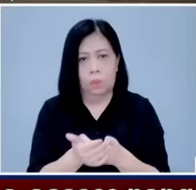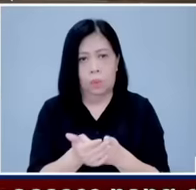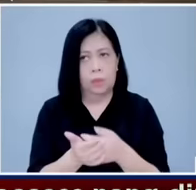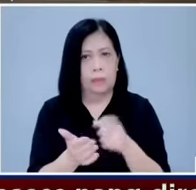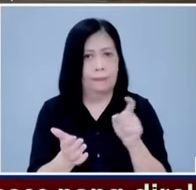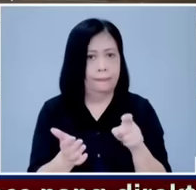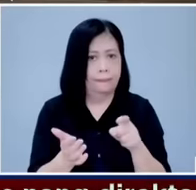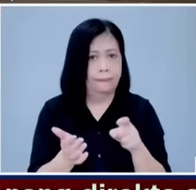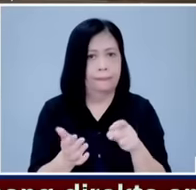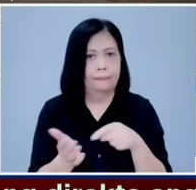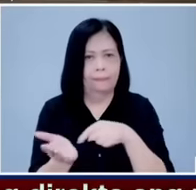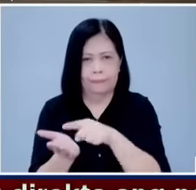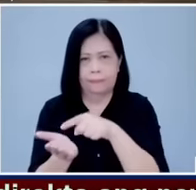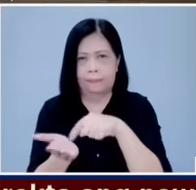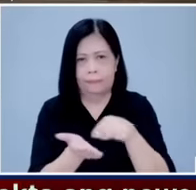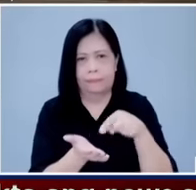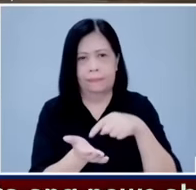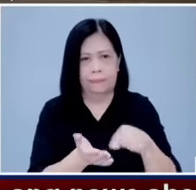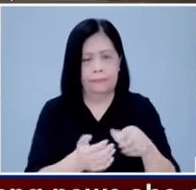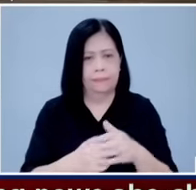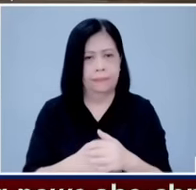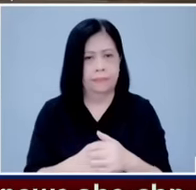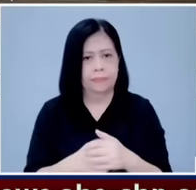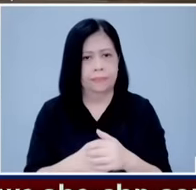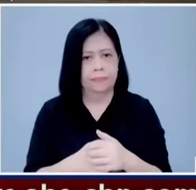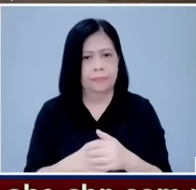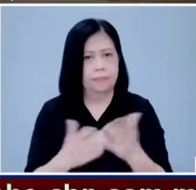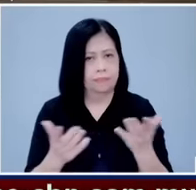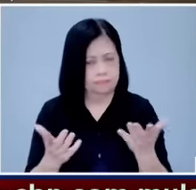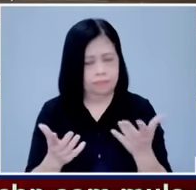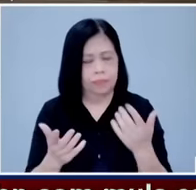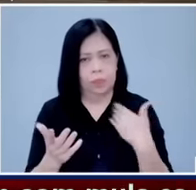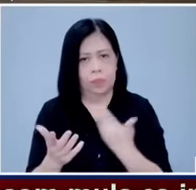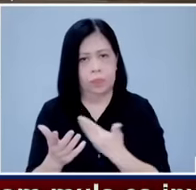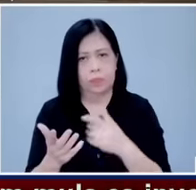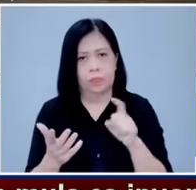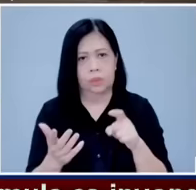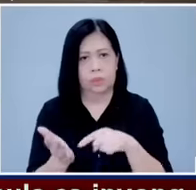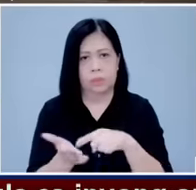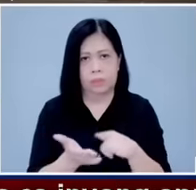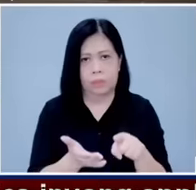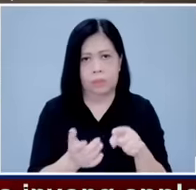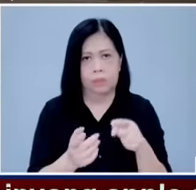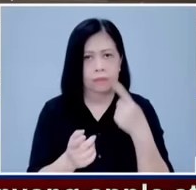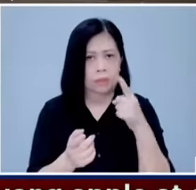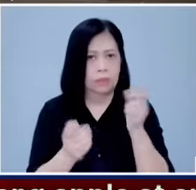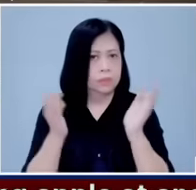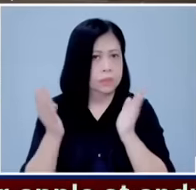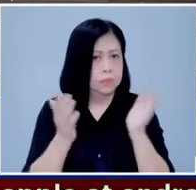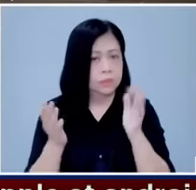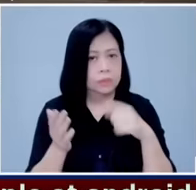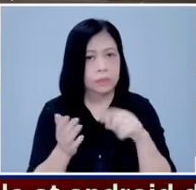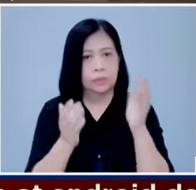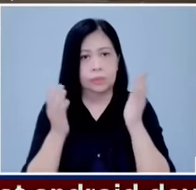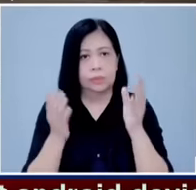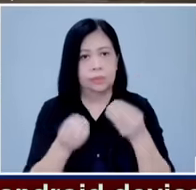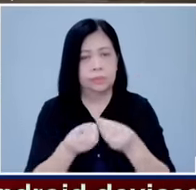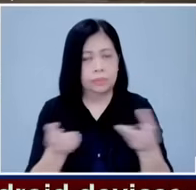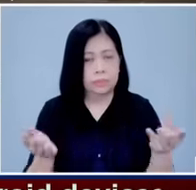kinakailangan nating bayaran. Dahil, of course, we have to pay for the services of our service